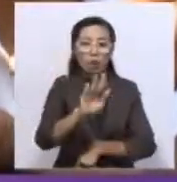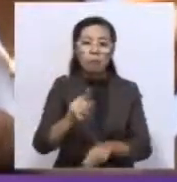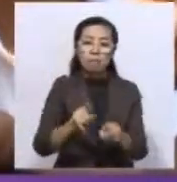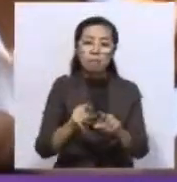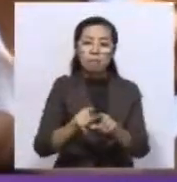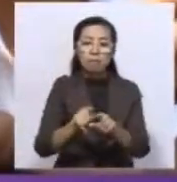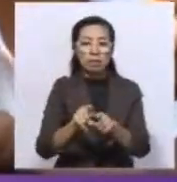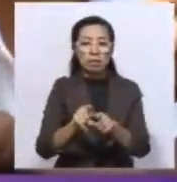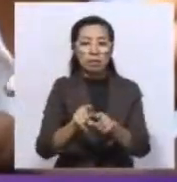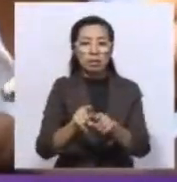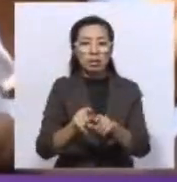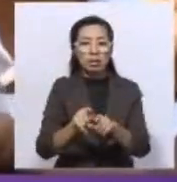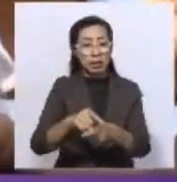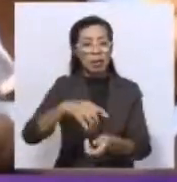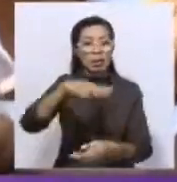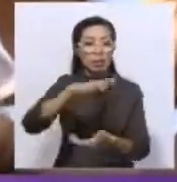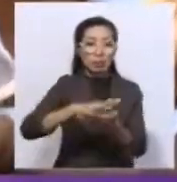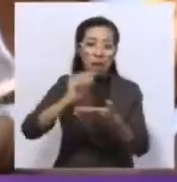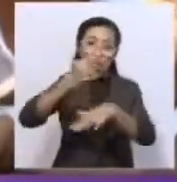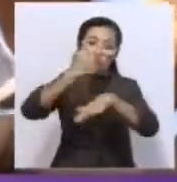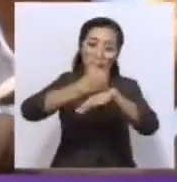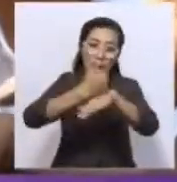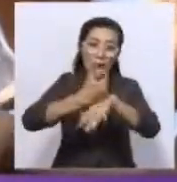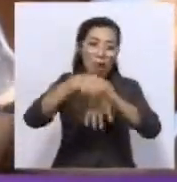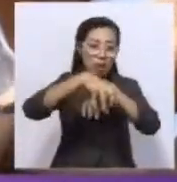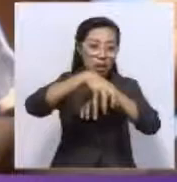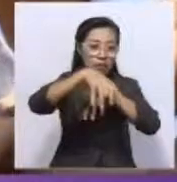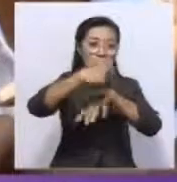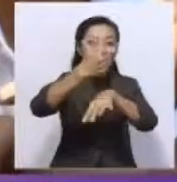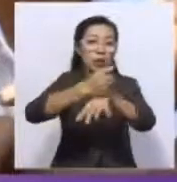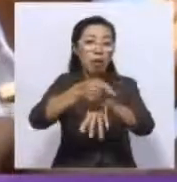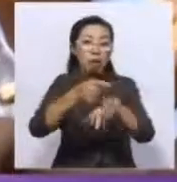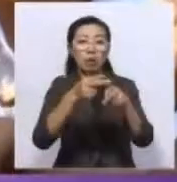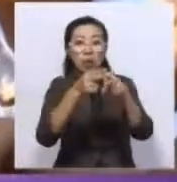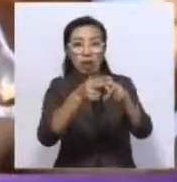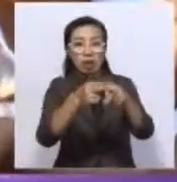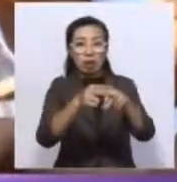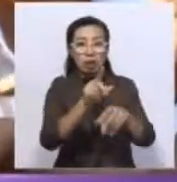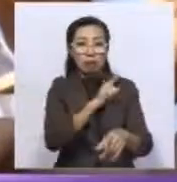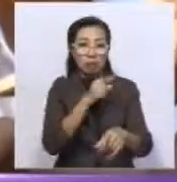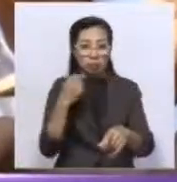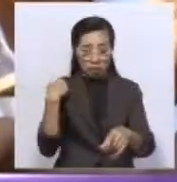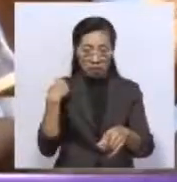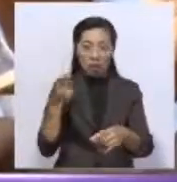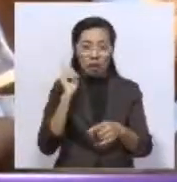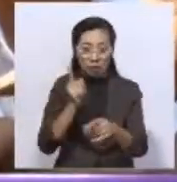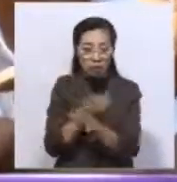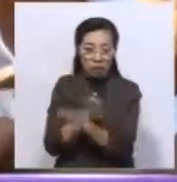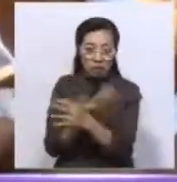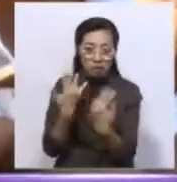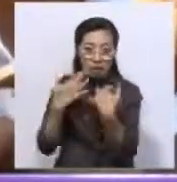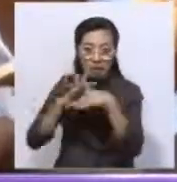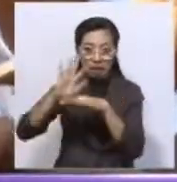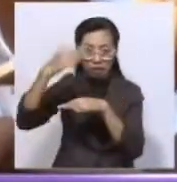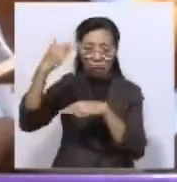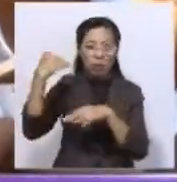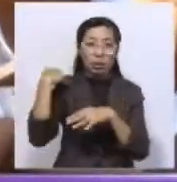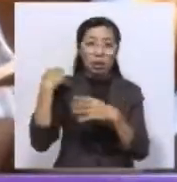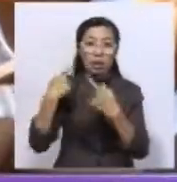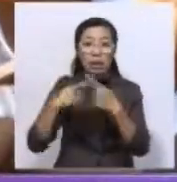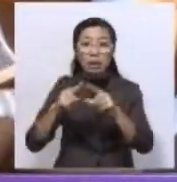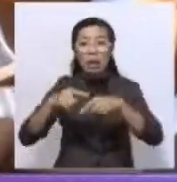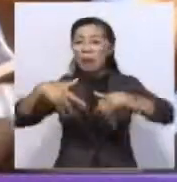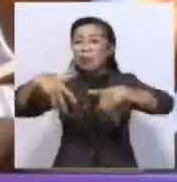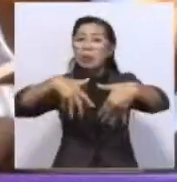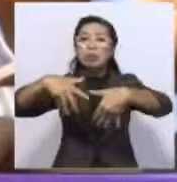านอธิการบดีหรือคณะบดีดูแลรับผิดชอบอยู่แล้วนะครับมีการประสานงานกันส่วนถ้าเป็นพื้นที่สาธารณะ